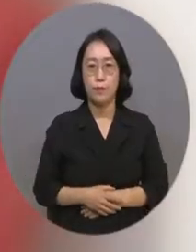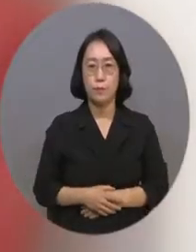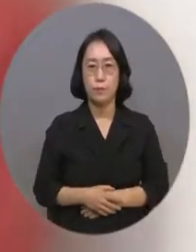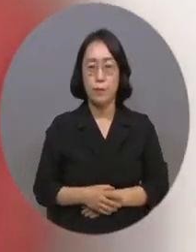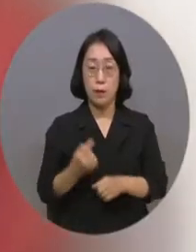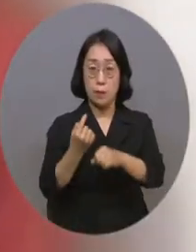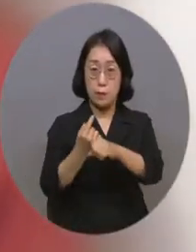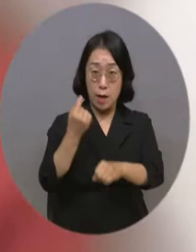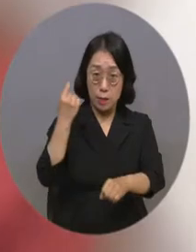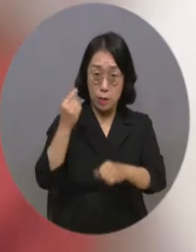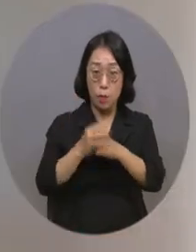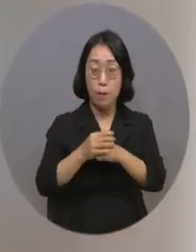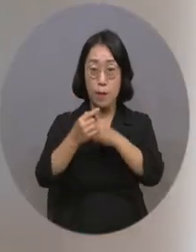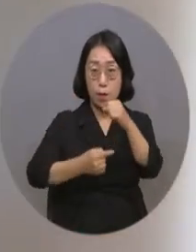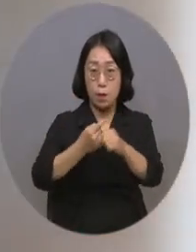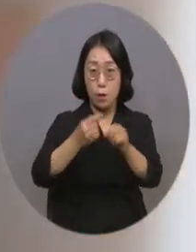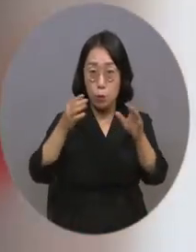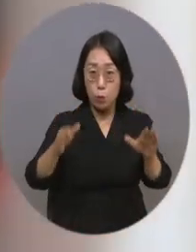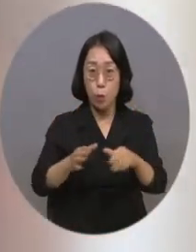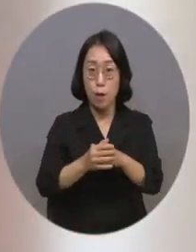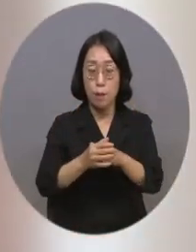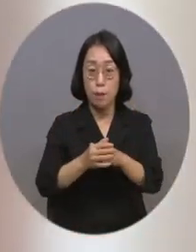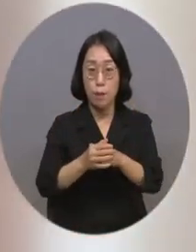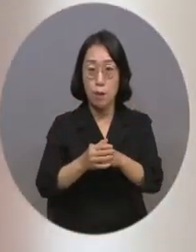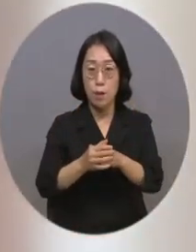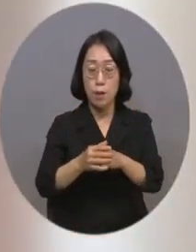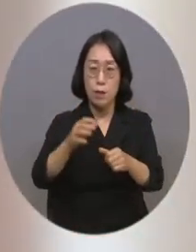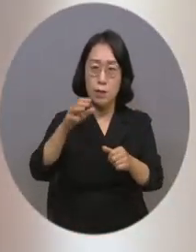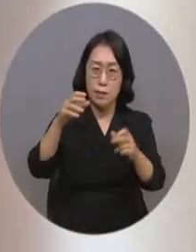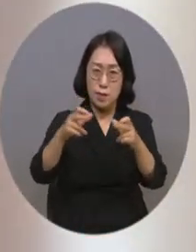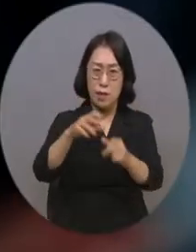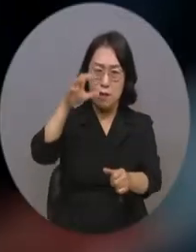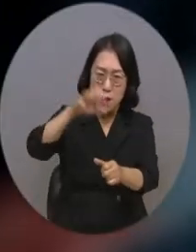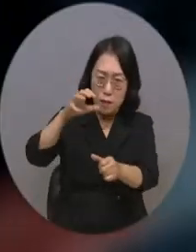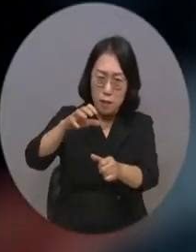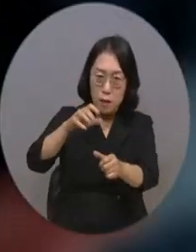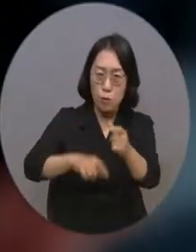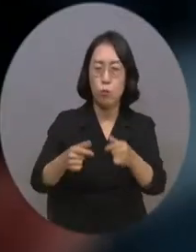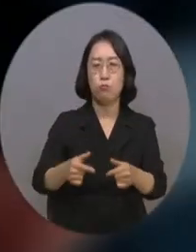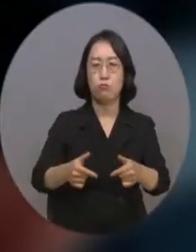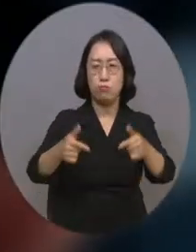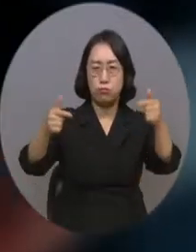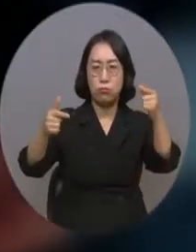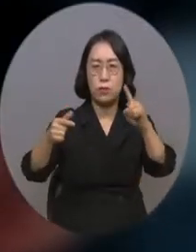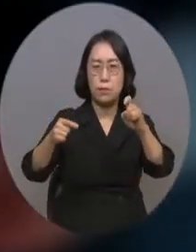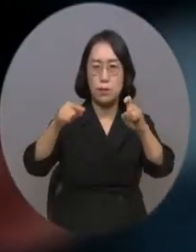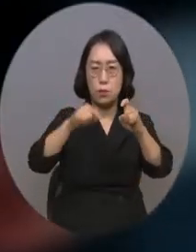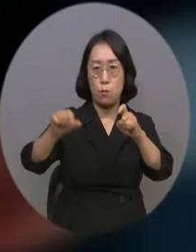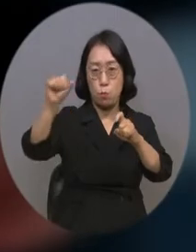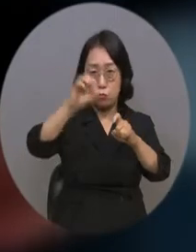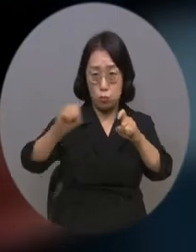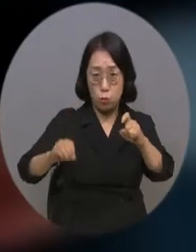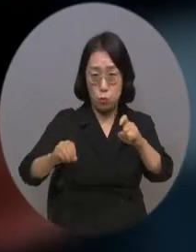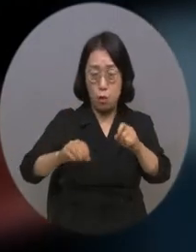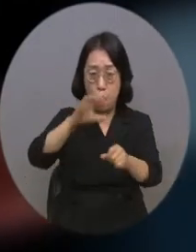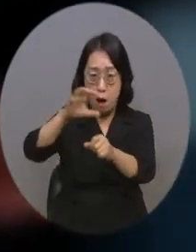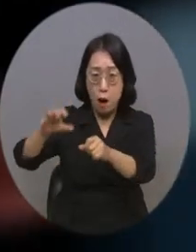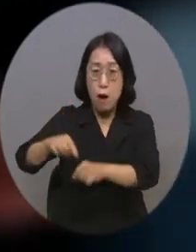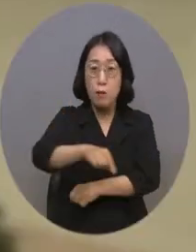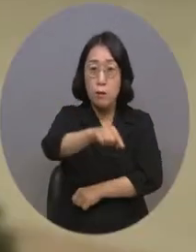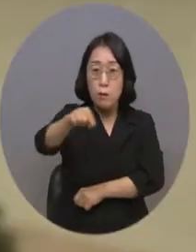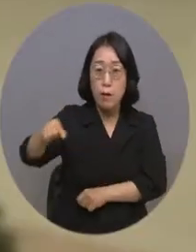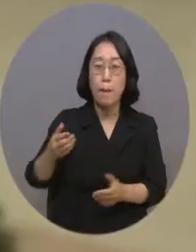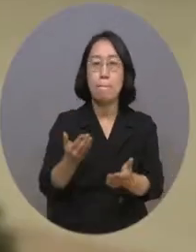지난해 장애인 학대 사례가 전년 대비 11.5% 증가한 가운데 피해자의 74%는